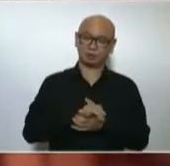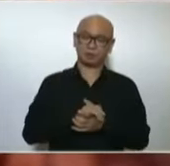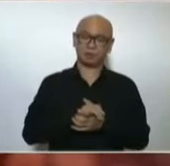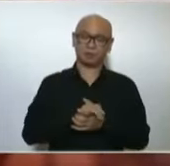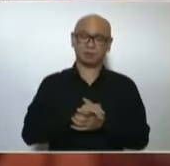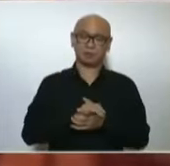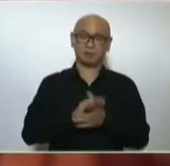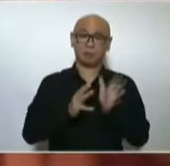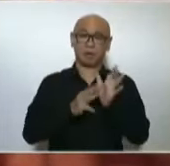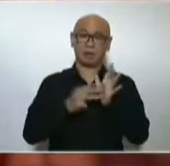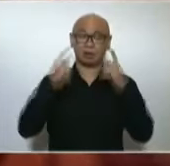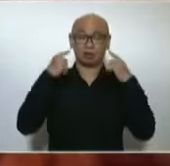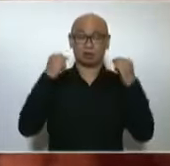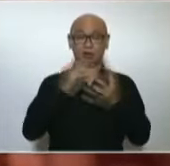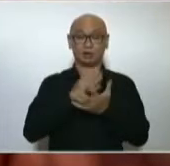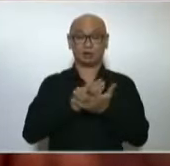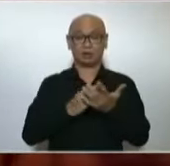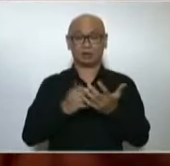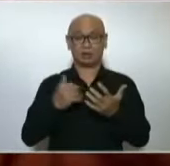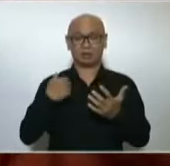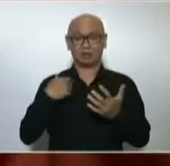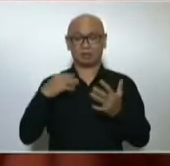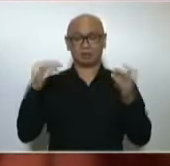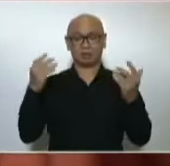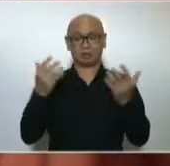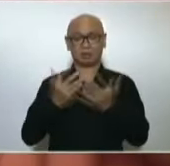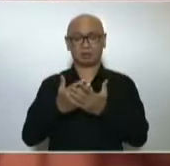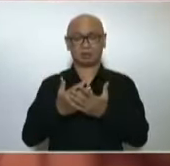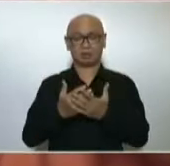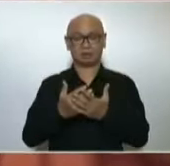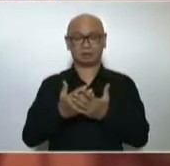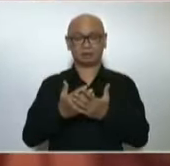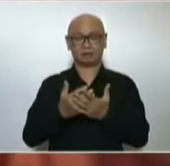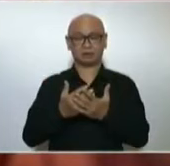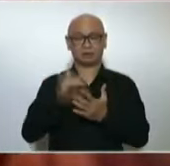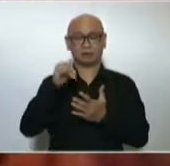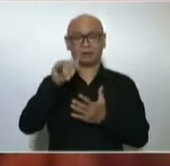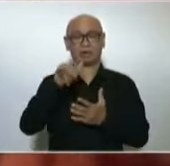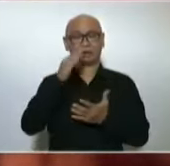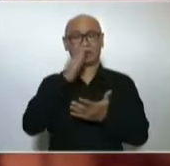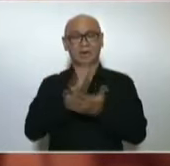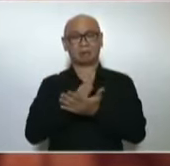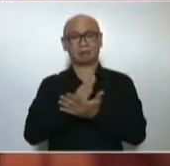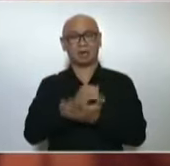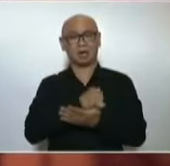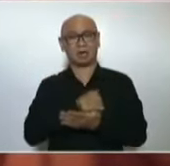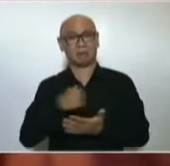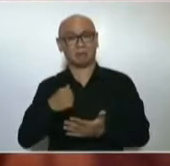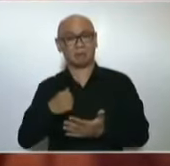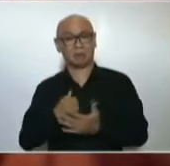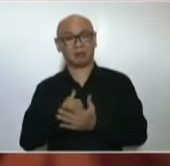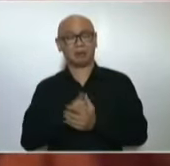warga Jawa Tengah adalah masyarakat yang religius yang taat kepada